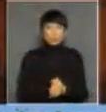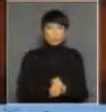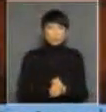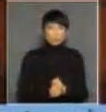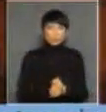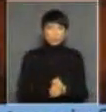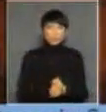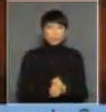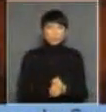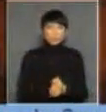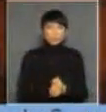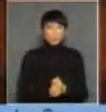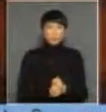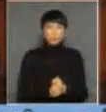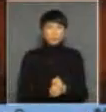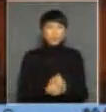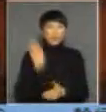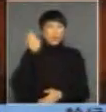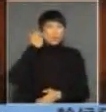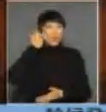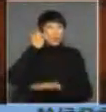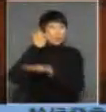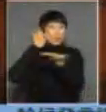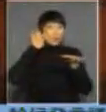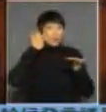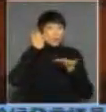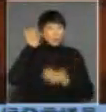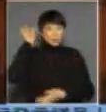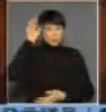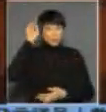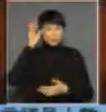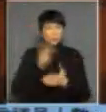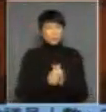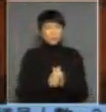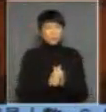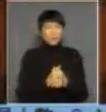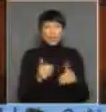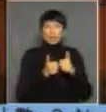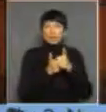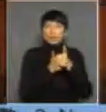以听下大家的意见，从善如流，